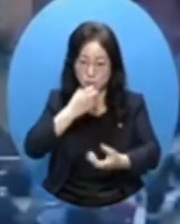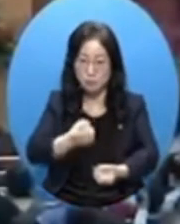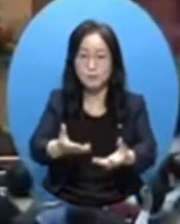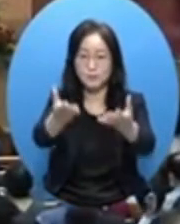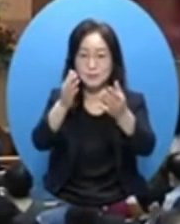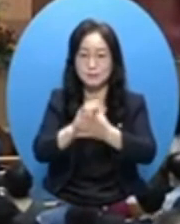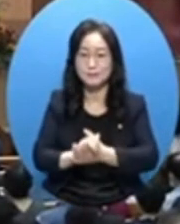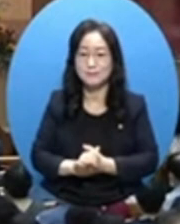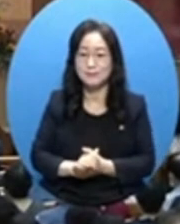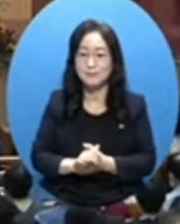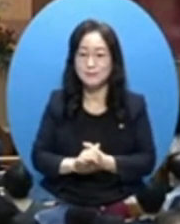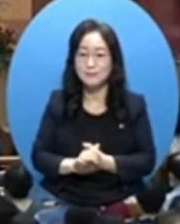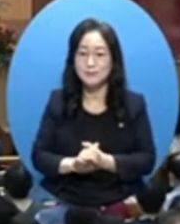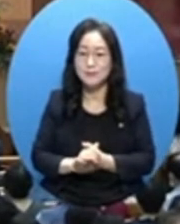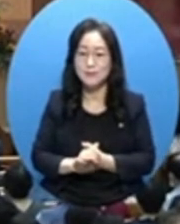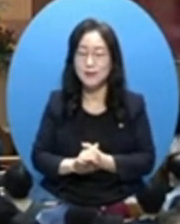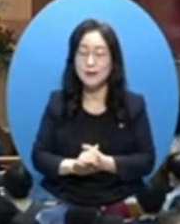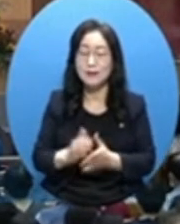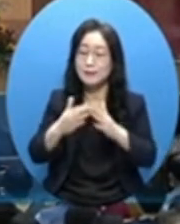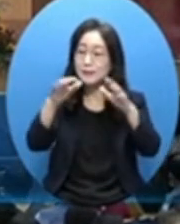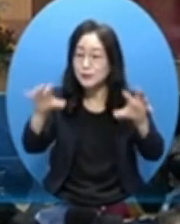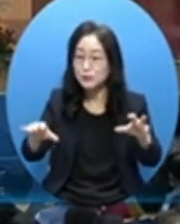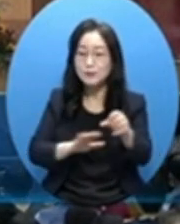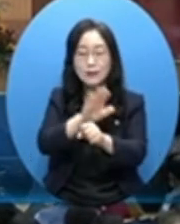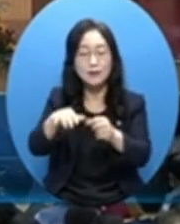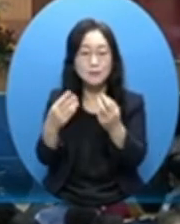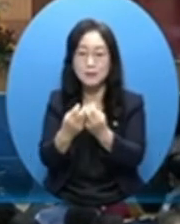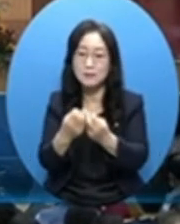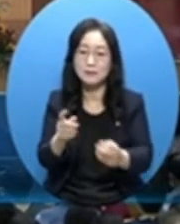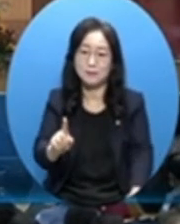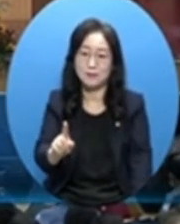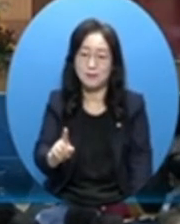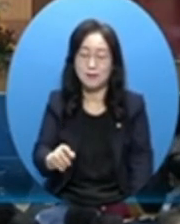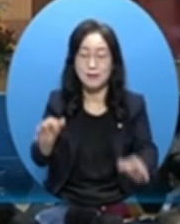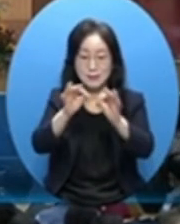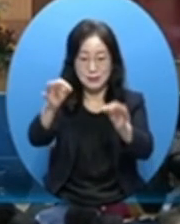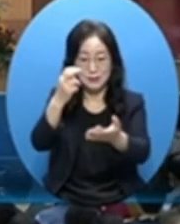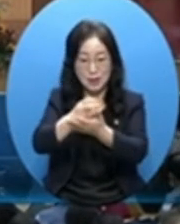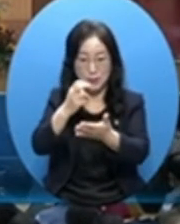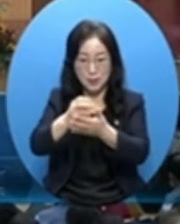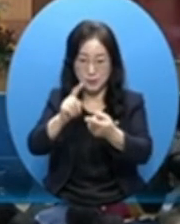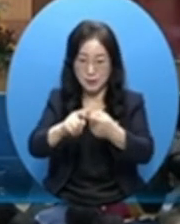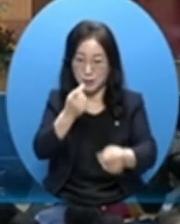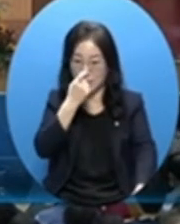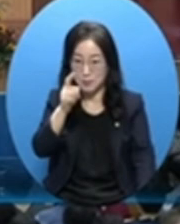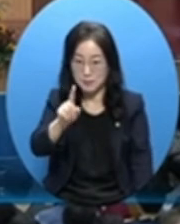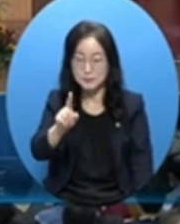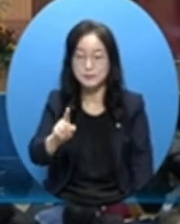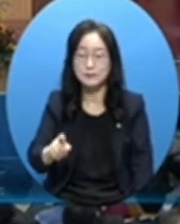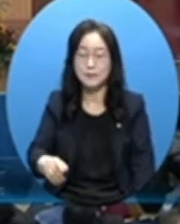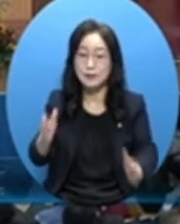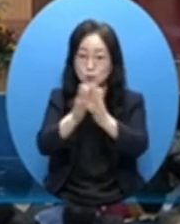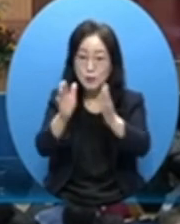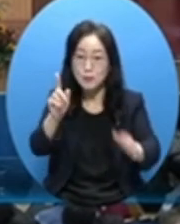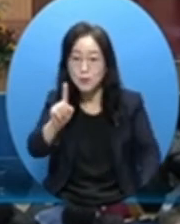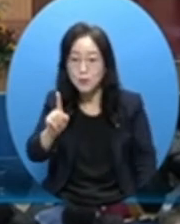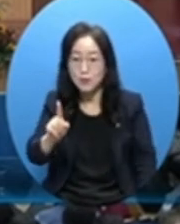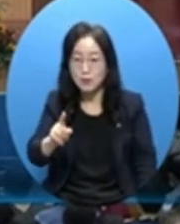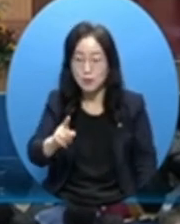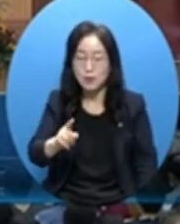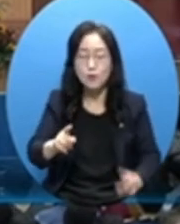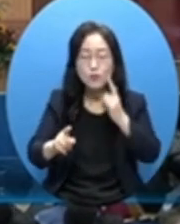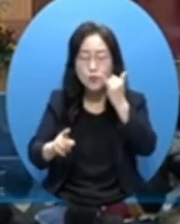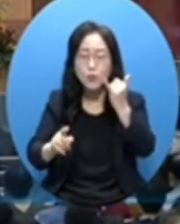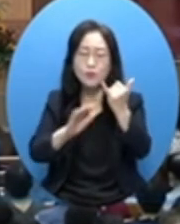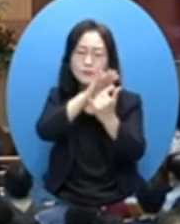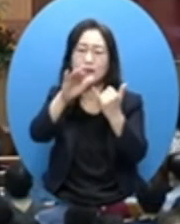축원합니다. 이웃 사랑의 방법에 대해서 십계명은 우리에게 말씀해 주고 있습니다. 그 출발점이 부모 사랑입니다.